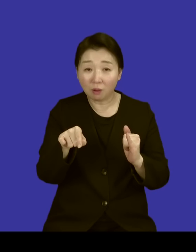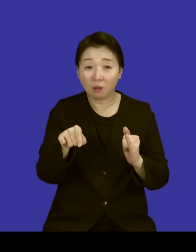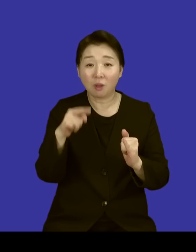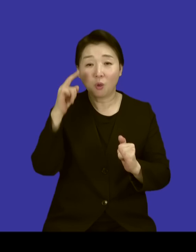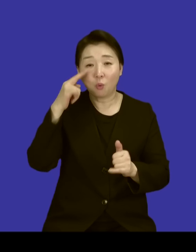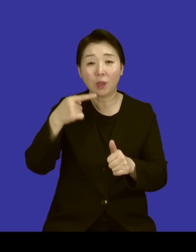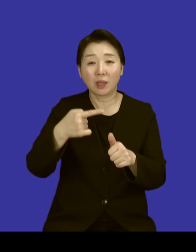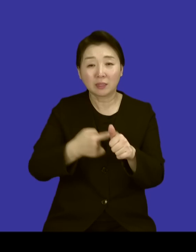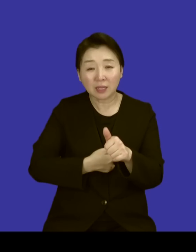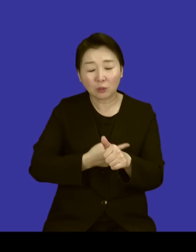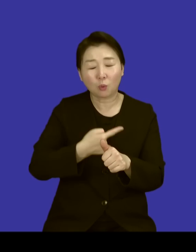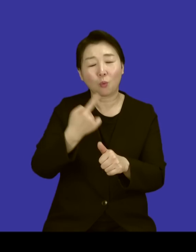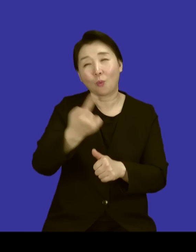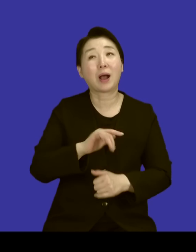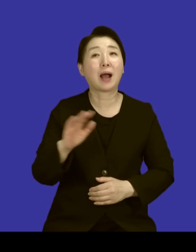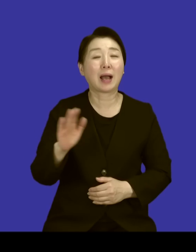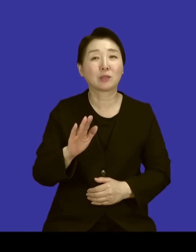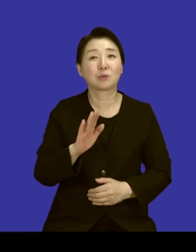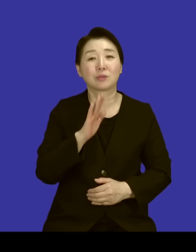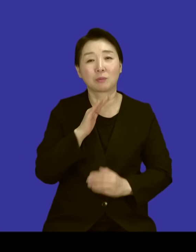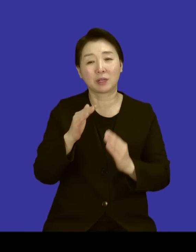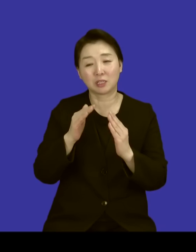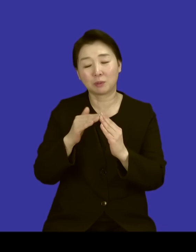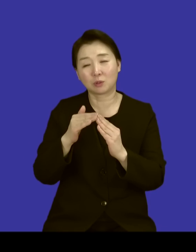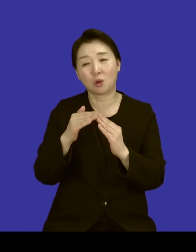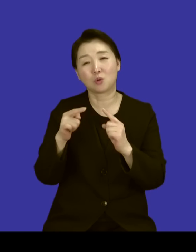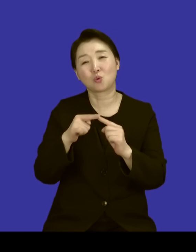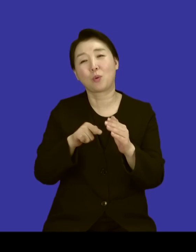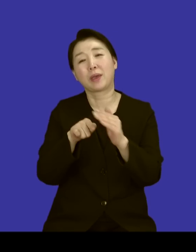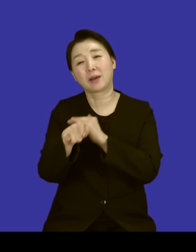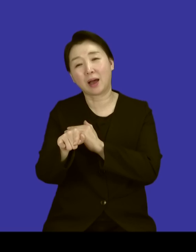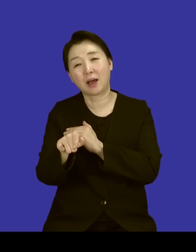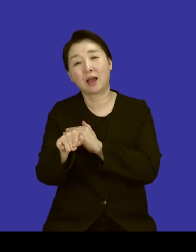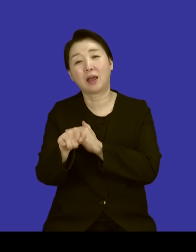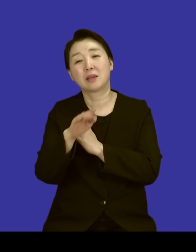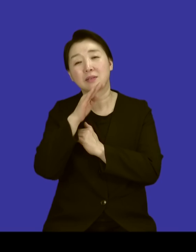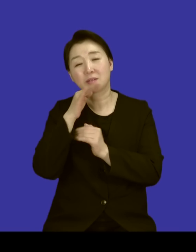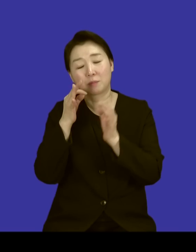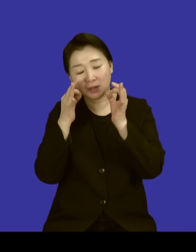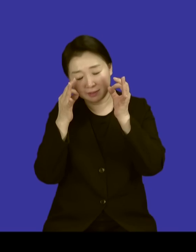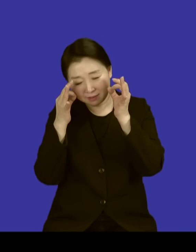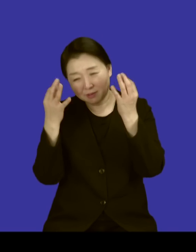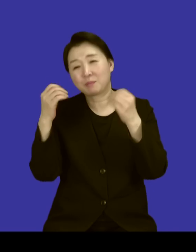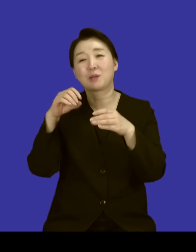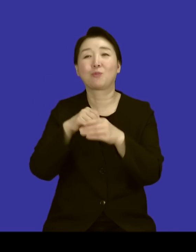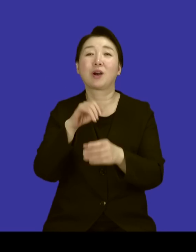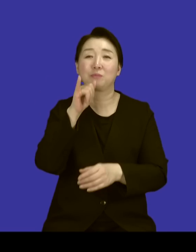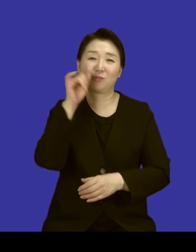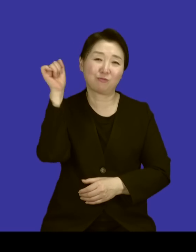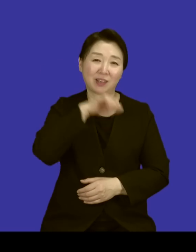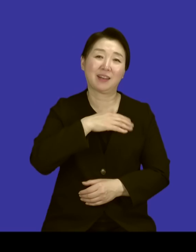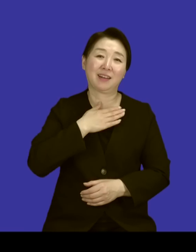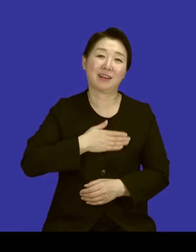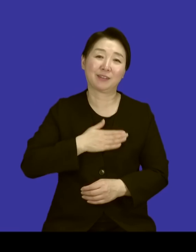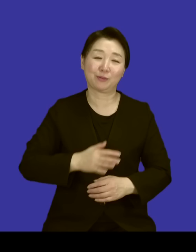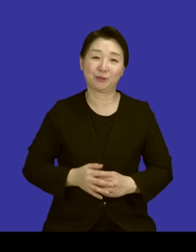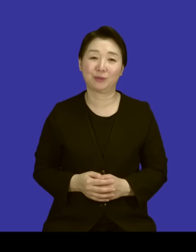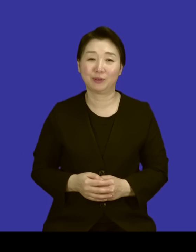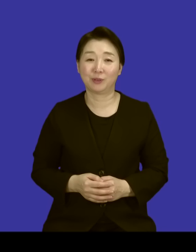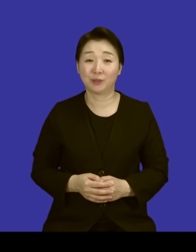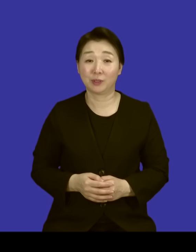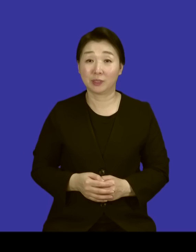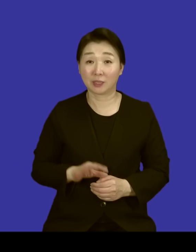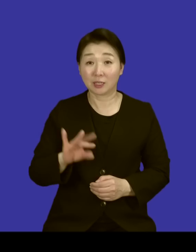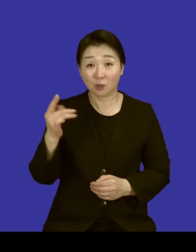자동적으로 와 계신 게 아니고 이분들이 집에서 교회까지 오는 데는 그렇죠. 지극한 정성이 그럼요. 들었구나. 그럼요. 그래서 제가